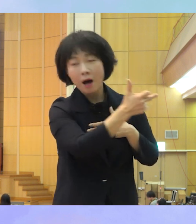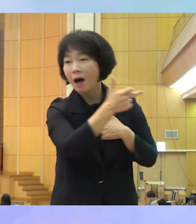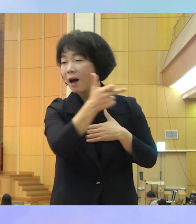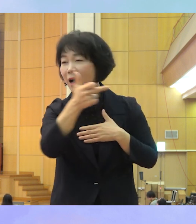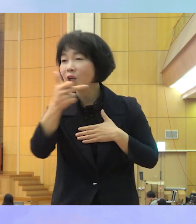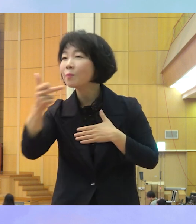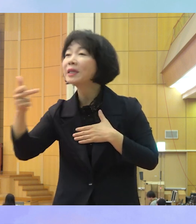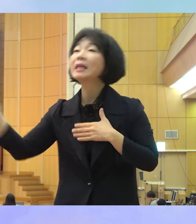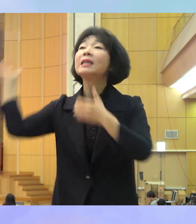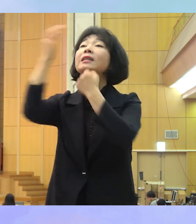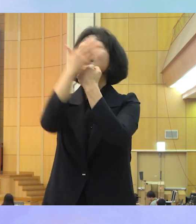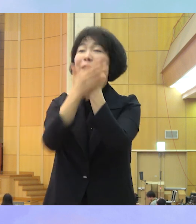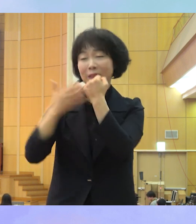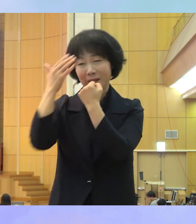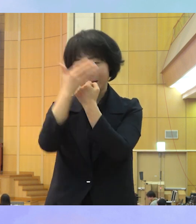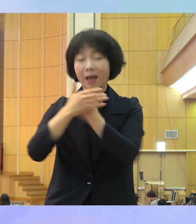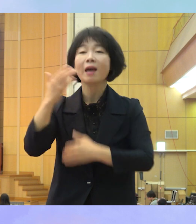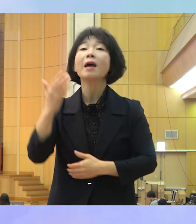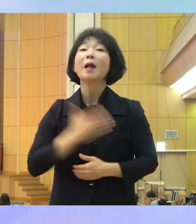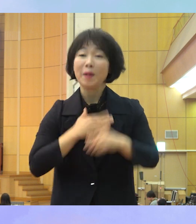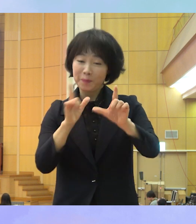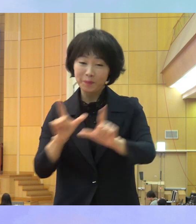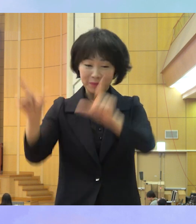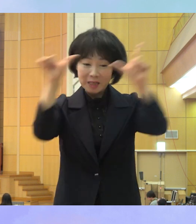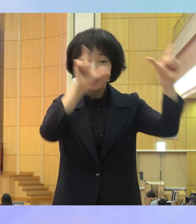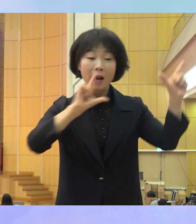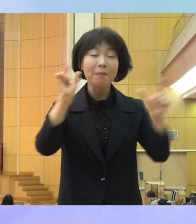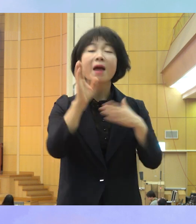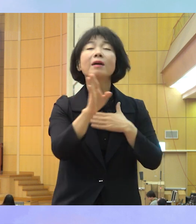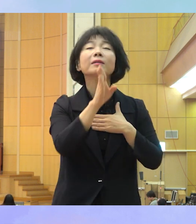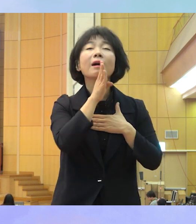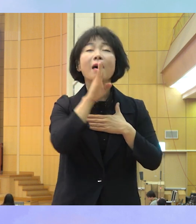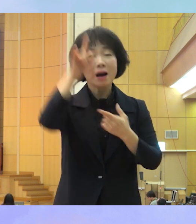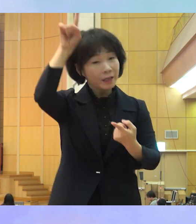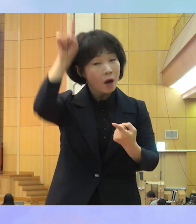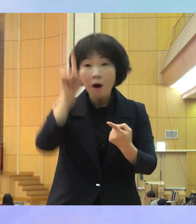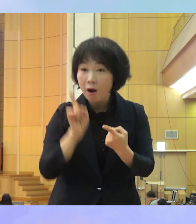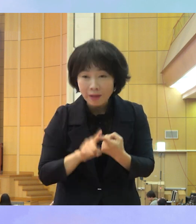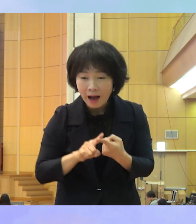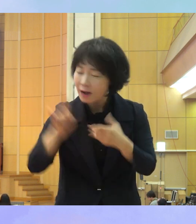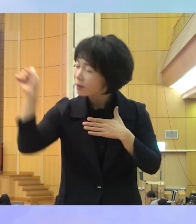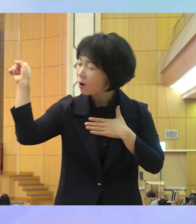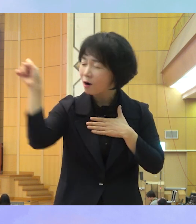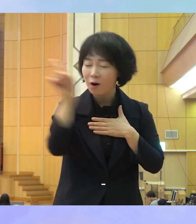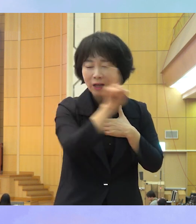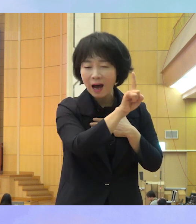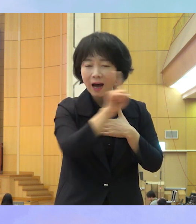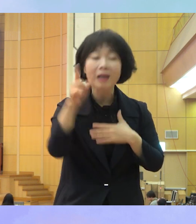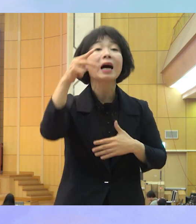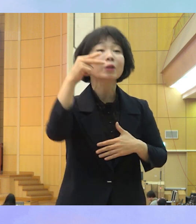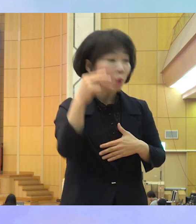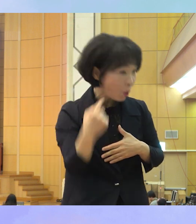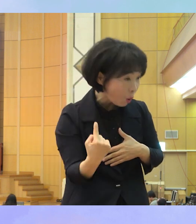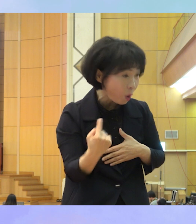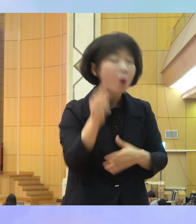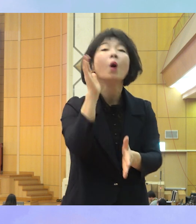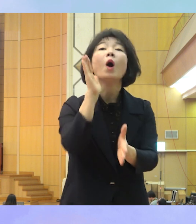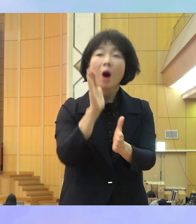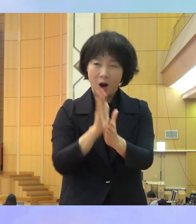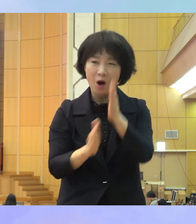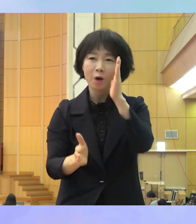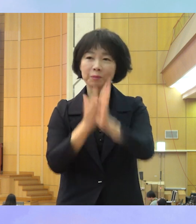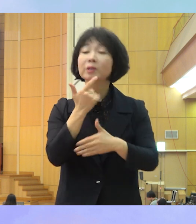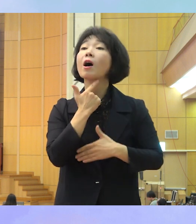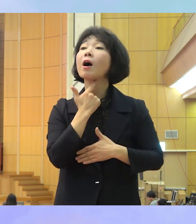은혜, 한없는 은혜. 내 삶에 당연한 건